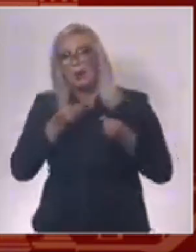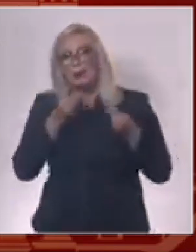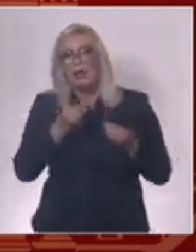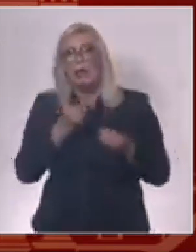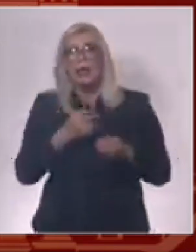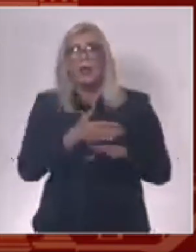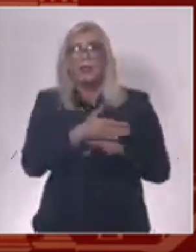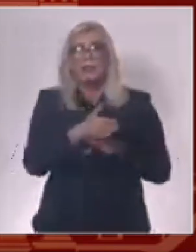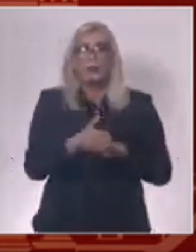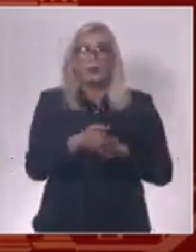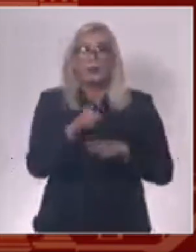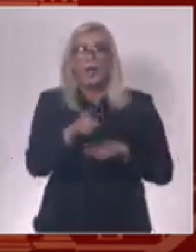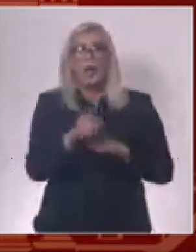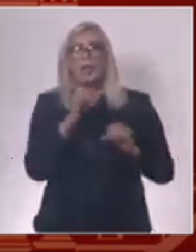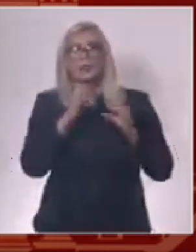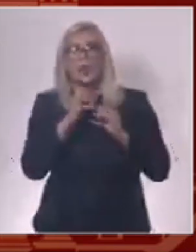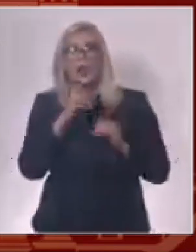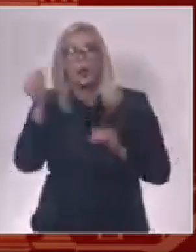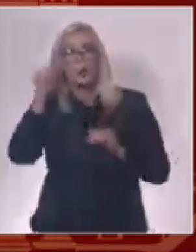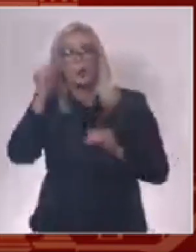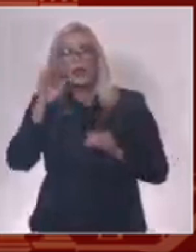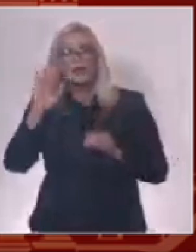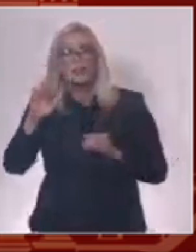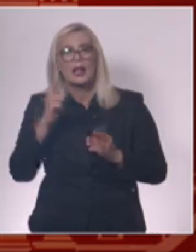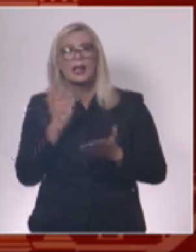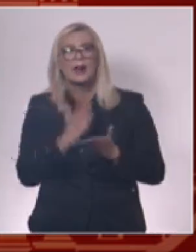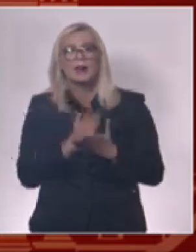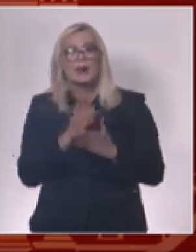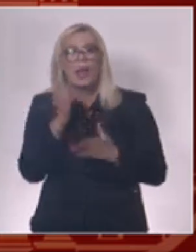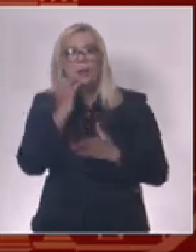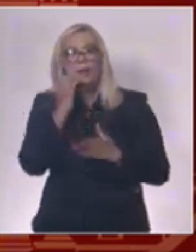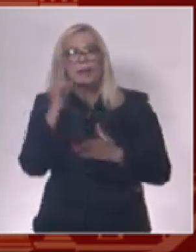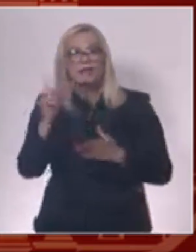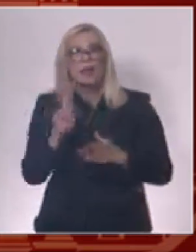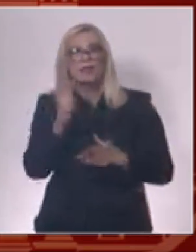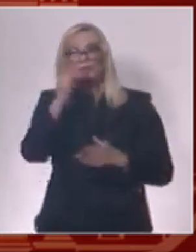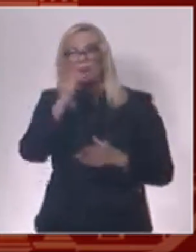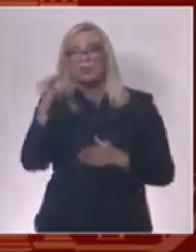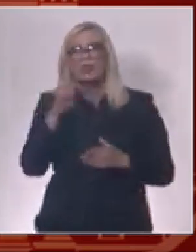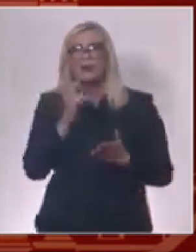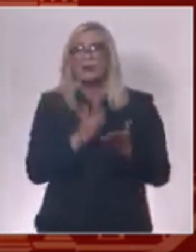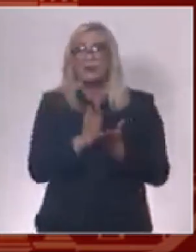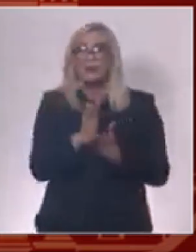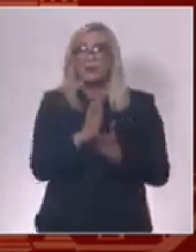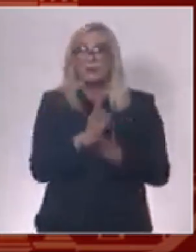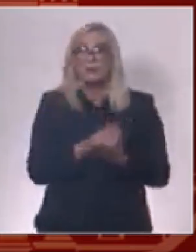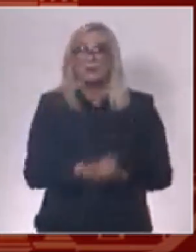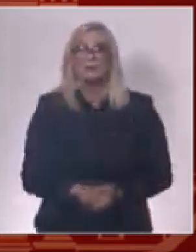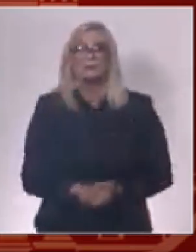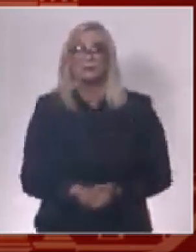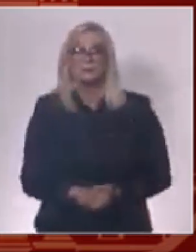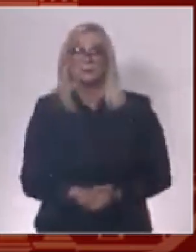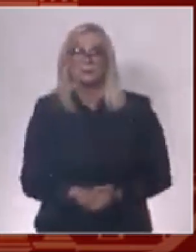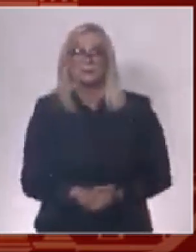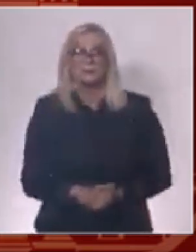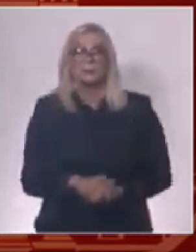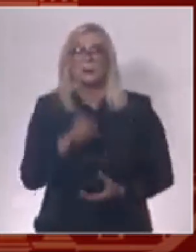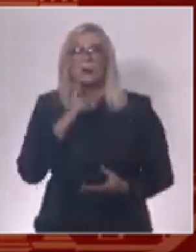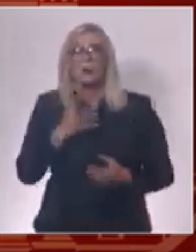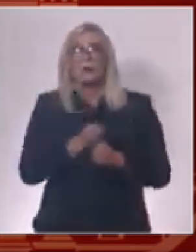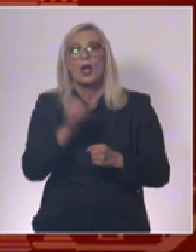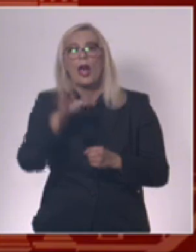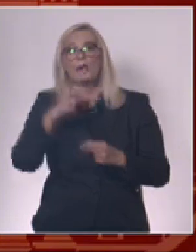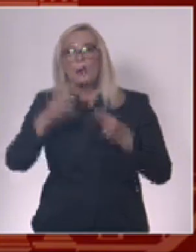бугарската страна ќе се одвива во Брисел на високо ниво, процес кој што ќе го фасилитираат Европската